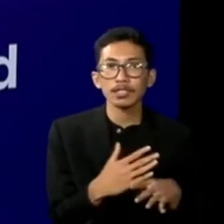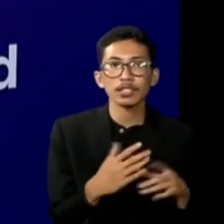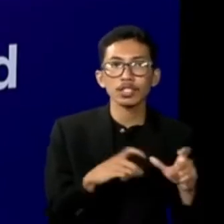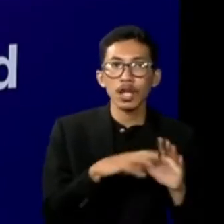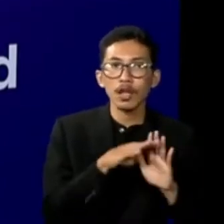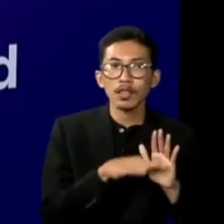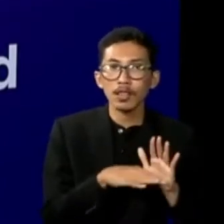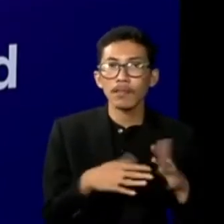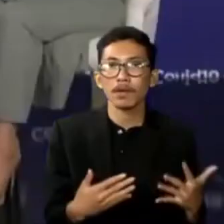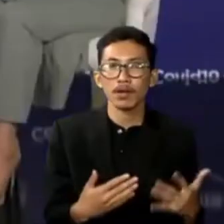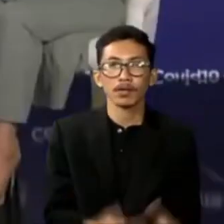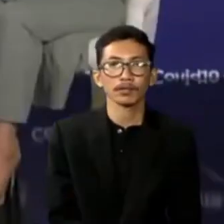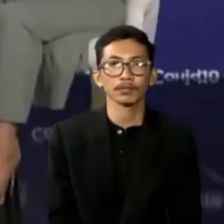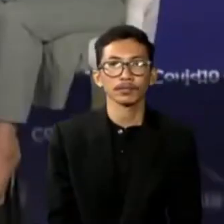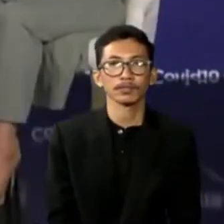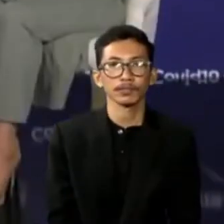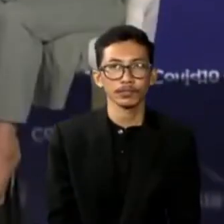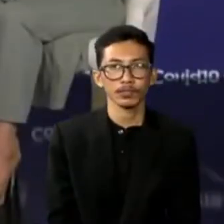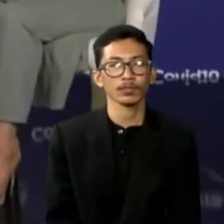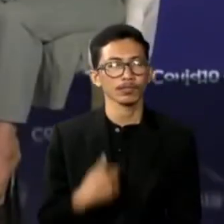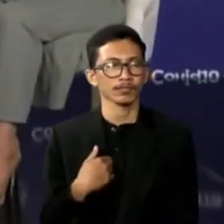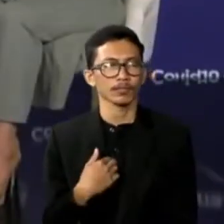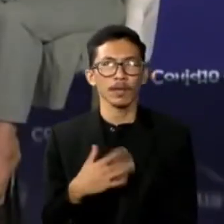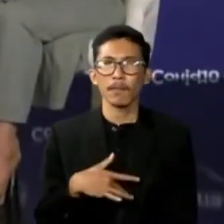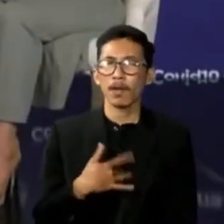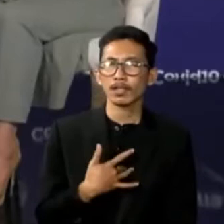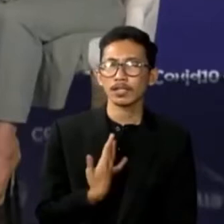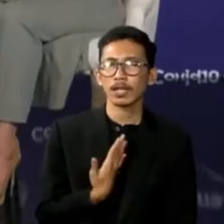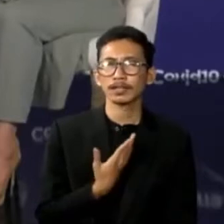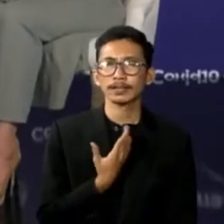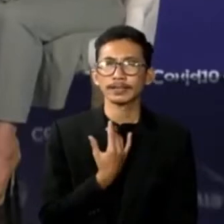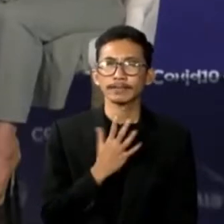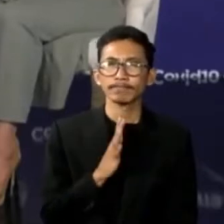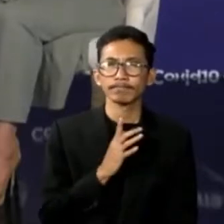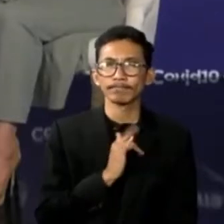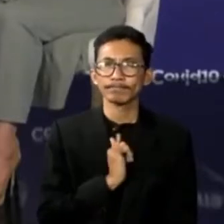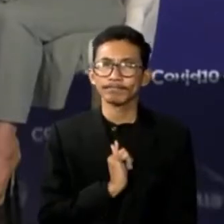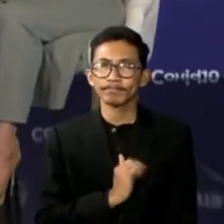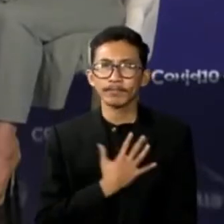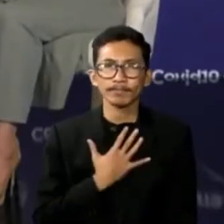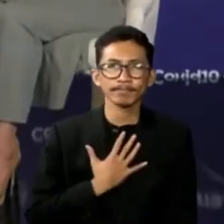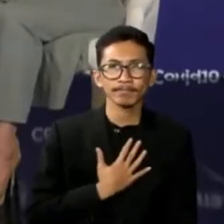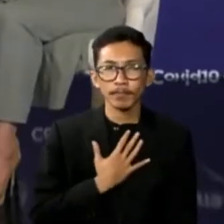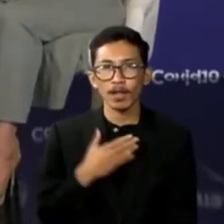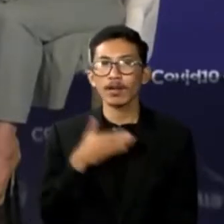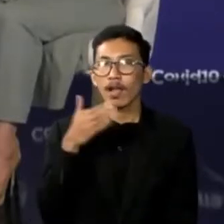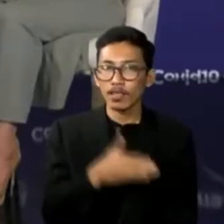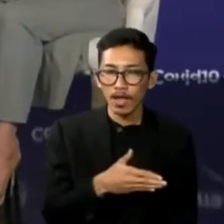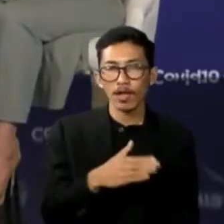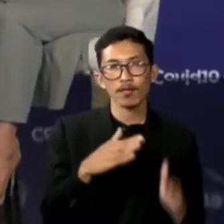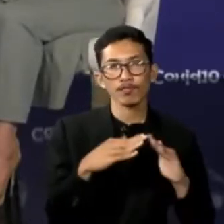prosedur-prosedur nya kalau kita merasa diri kita nggak enak kalau saya saya anjurkan langsung datanglah ke